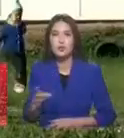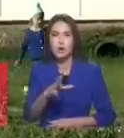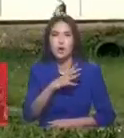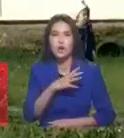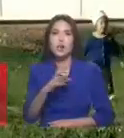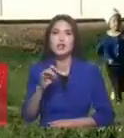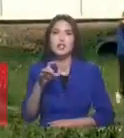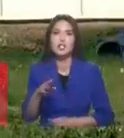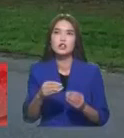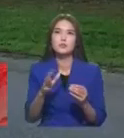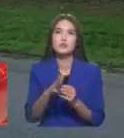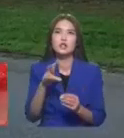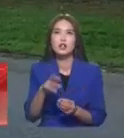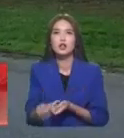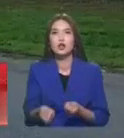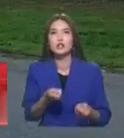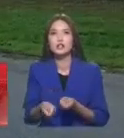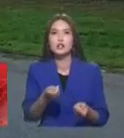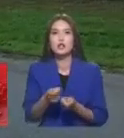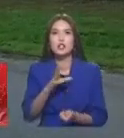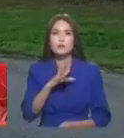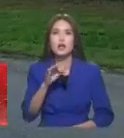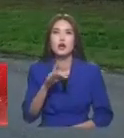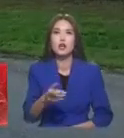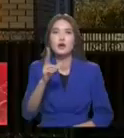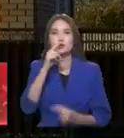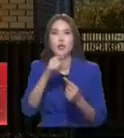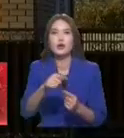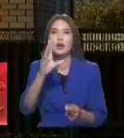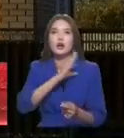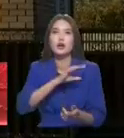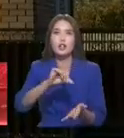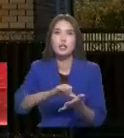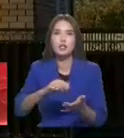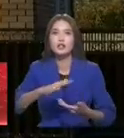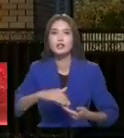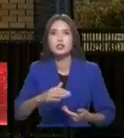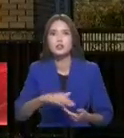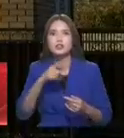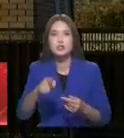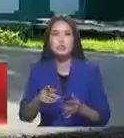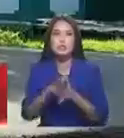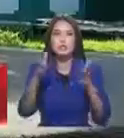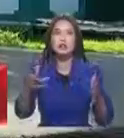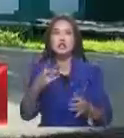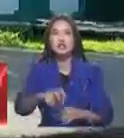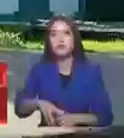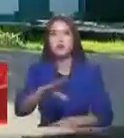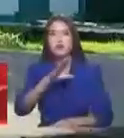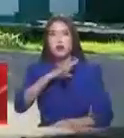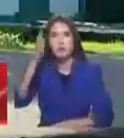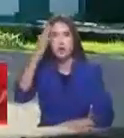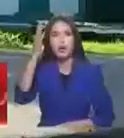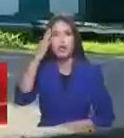уже 15 лет руководит Берик Тулигенов, входит 4 населенных пункта, где проживает 1192 человека. Аким здесь